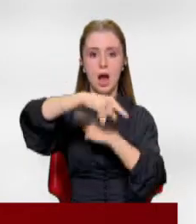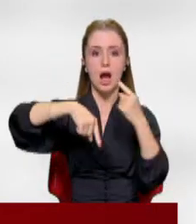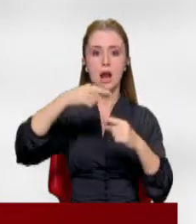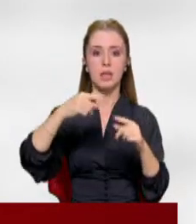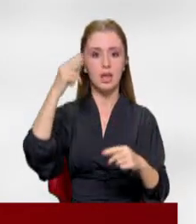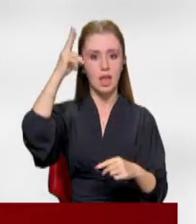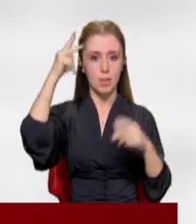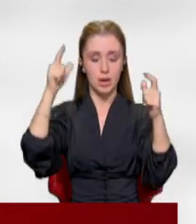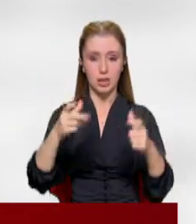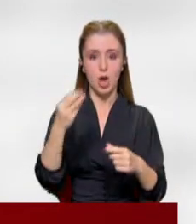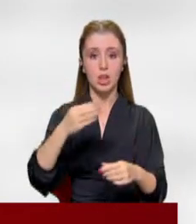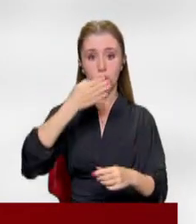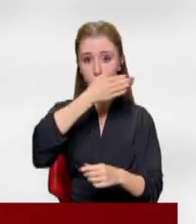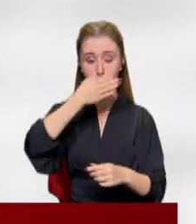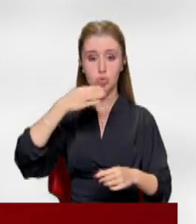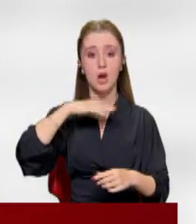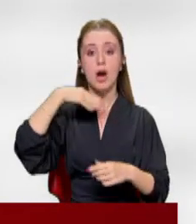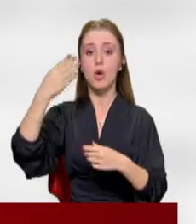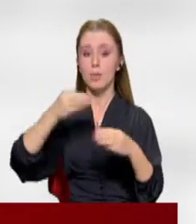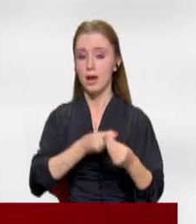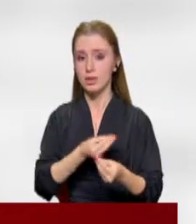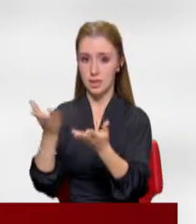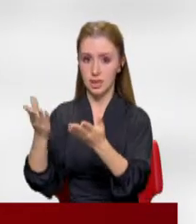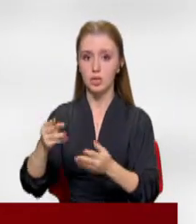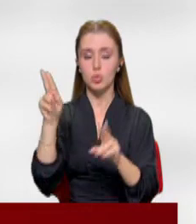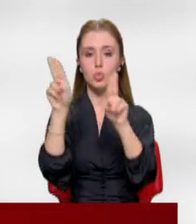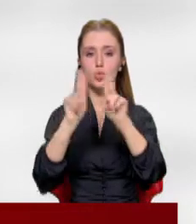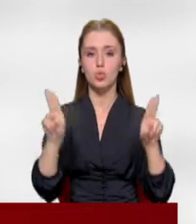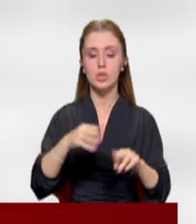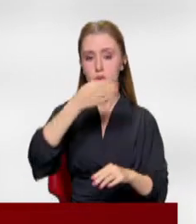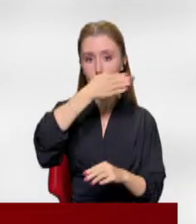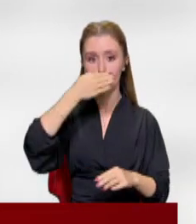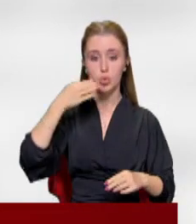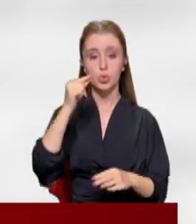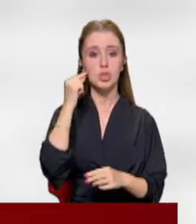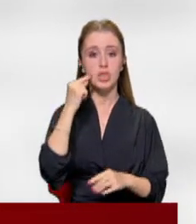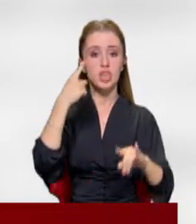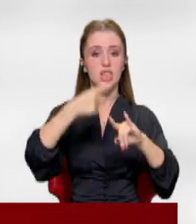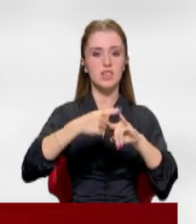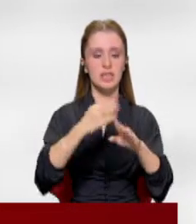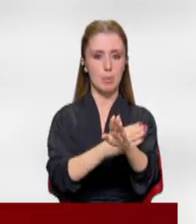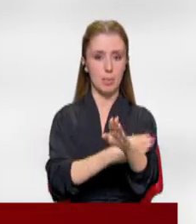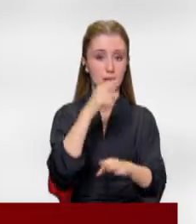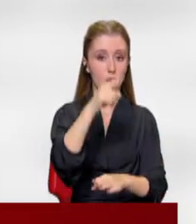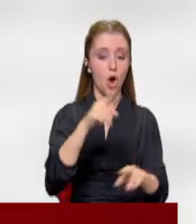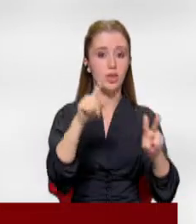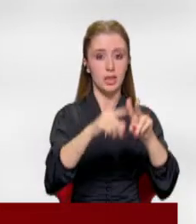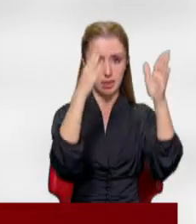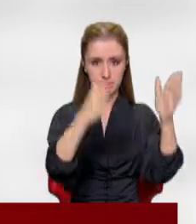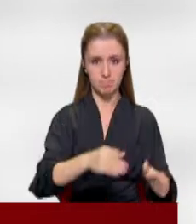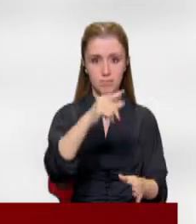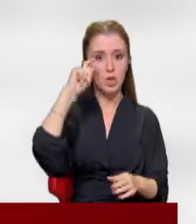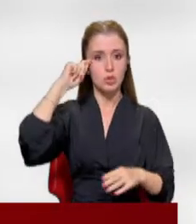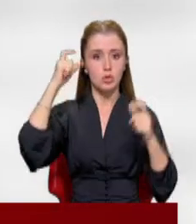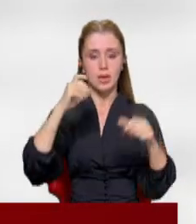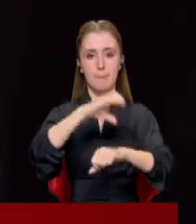Amerika'dan elde edilen uyuşturucuyu Avrupa'ya dağıtan uluslararası uyuşturucu karteli Hırvatistan uyruklu nen petrak